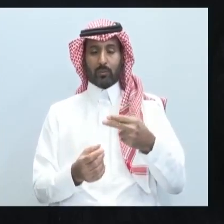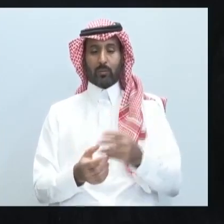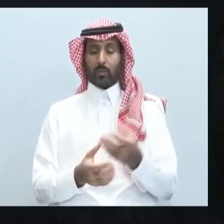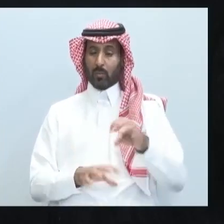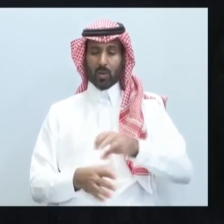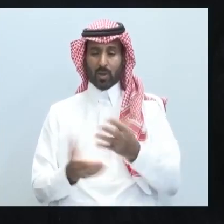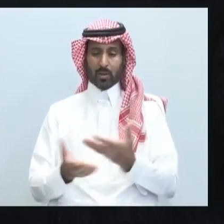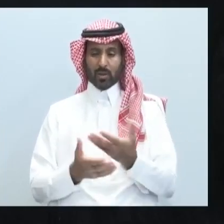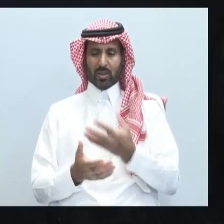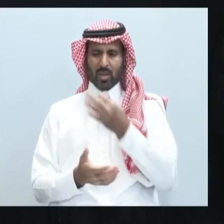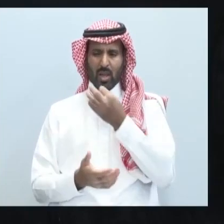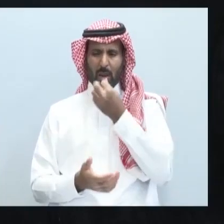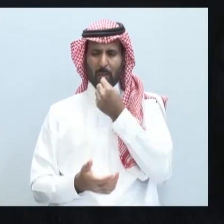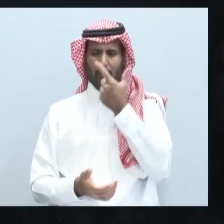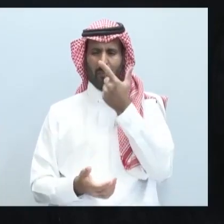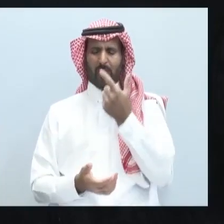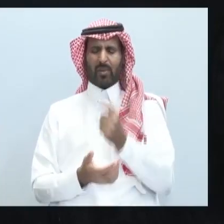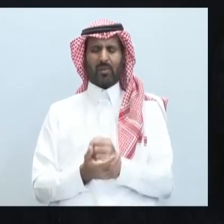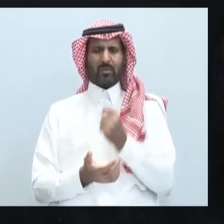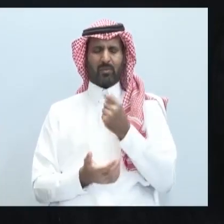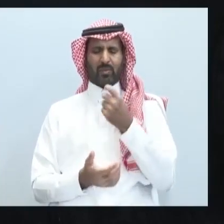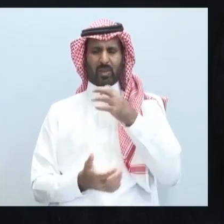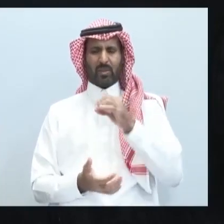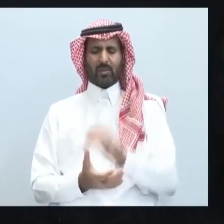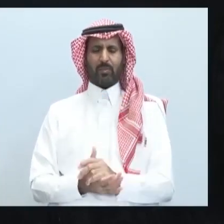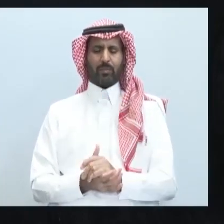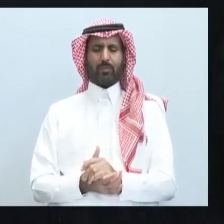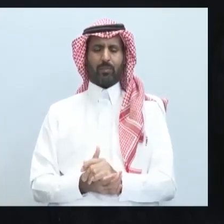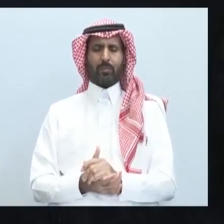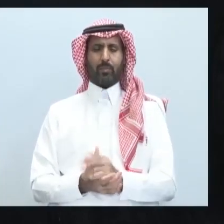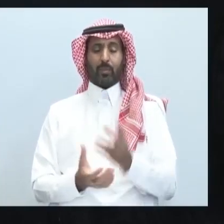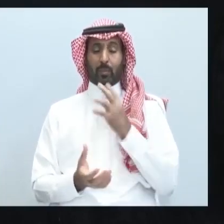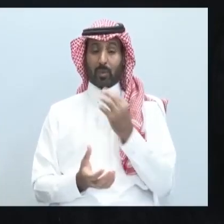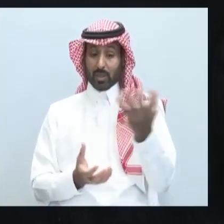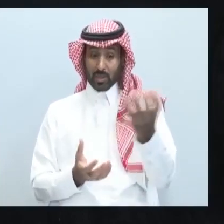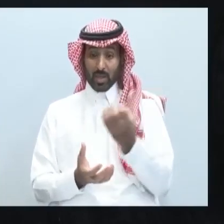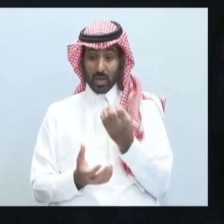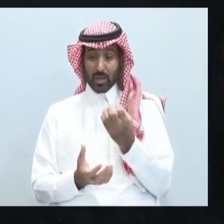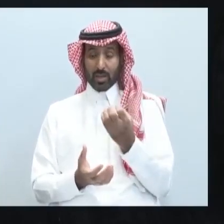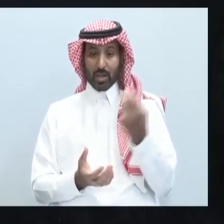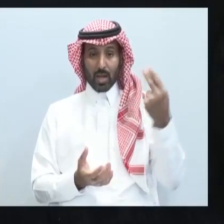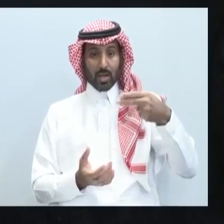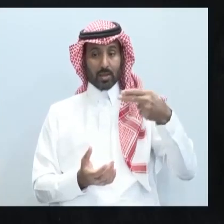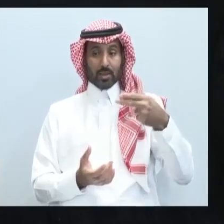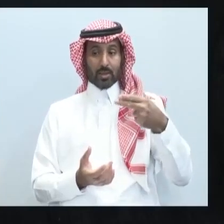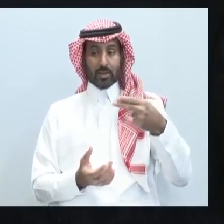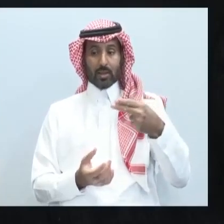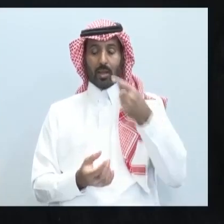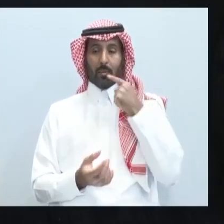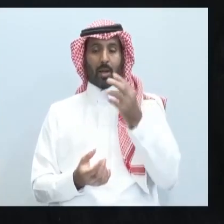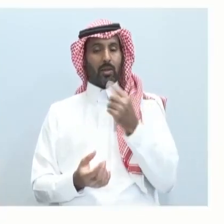ايش ماده حمضيه ماده حمضيه بينما الماده التي تستقبل هذا الهيدروجين هي ماده